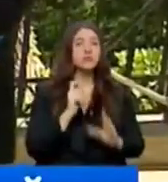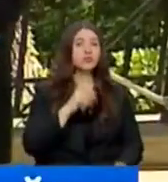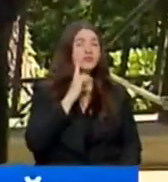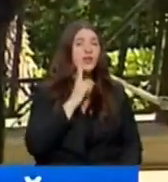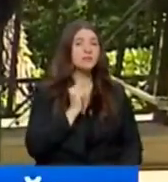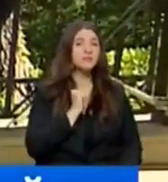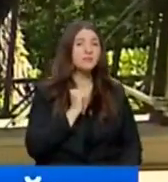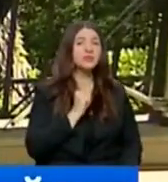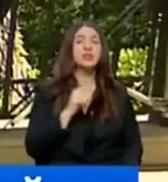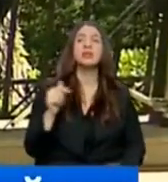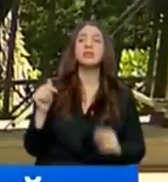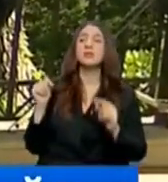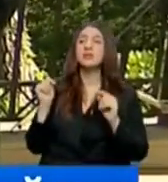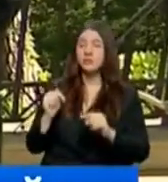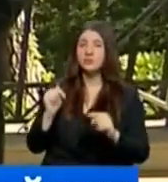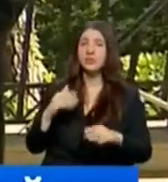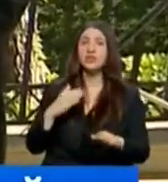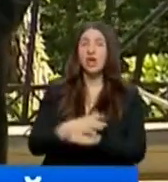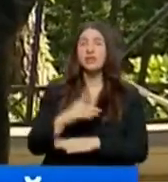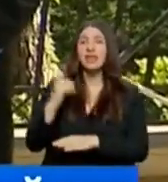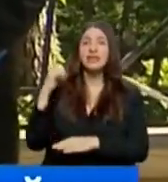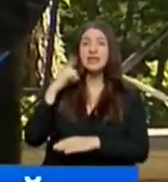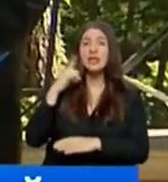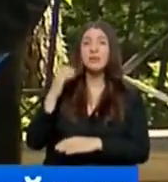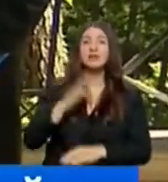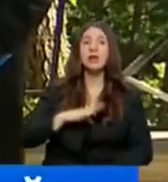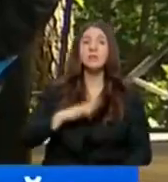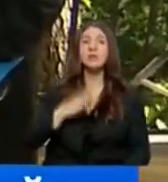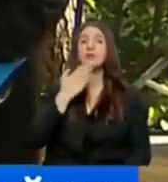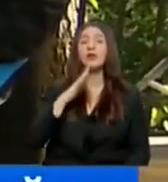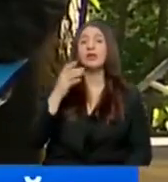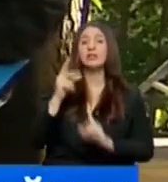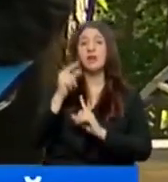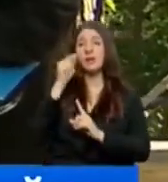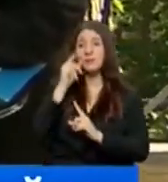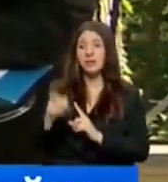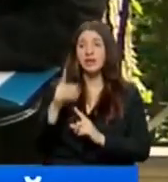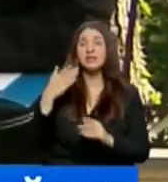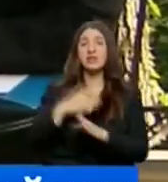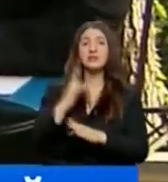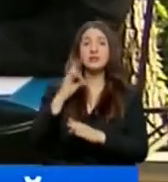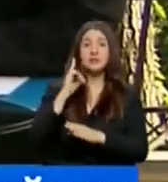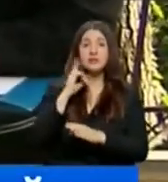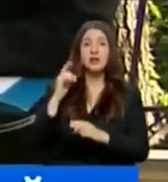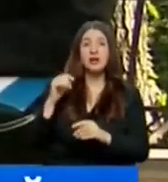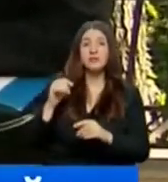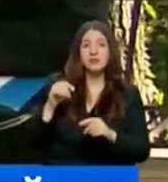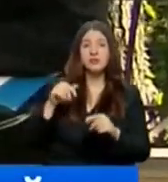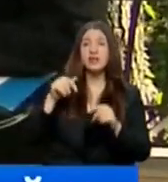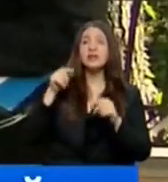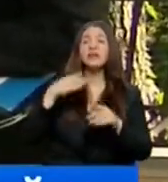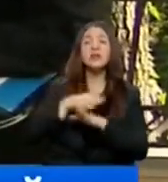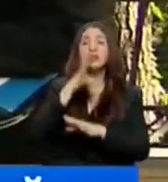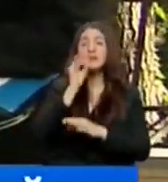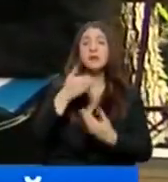efendim? Şimdi gerçekleri dinlemeye tahammül edemiyorlar İsmail Bey. Gerçekleri dinlemeye. Şimdi gerçekleri kim